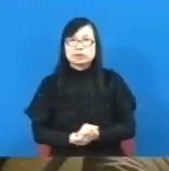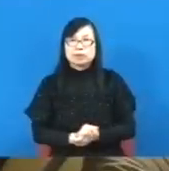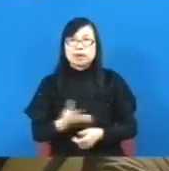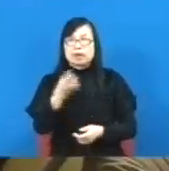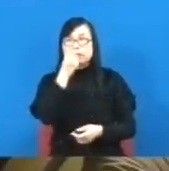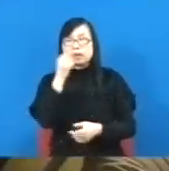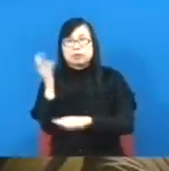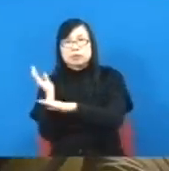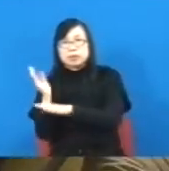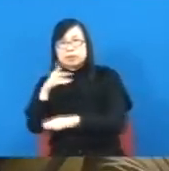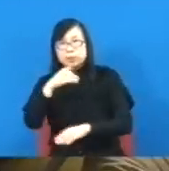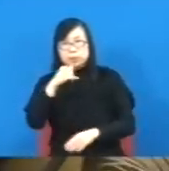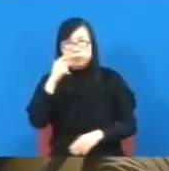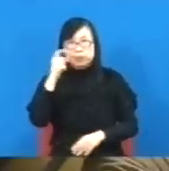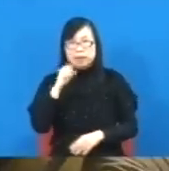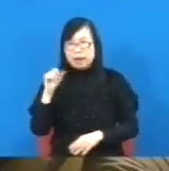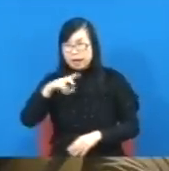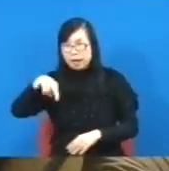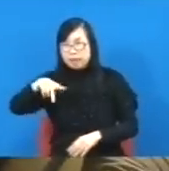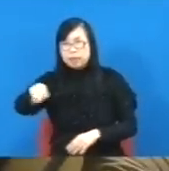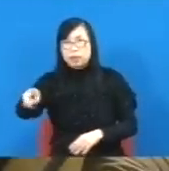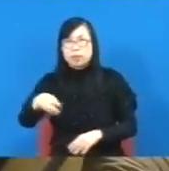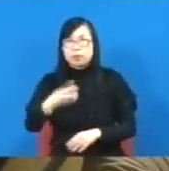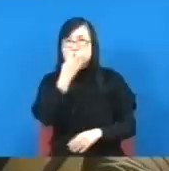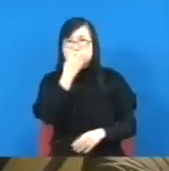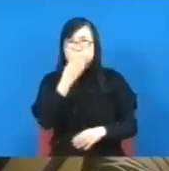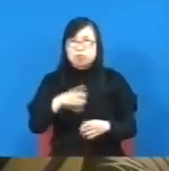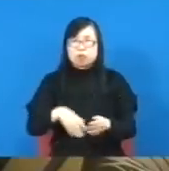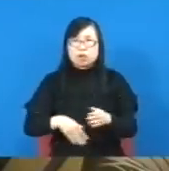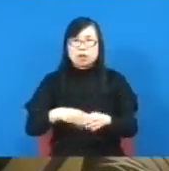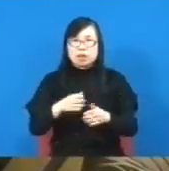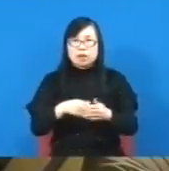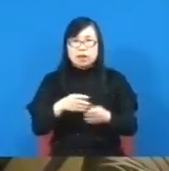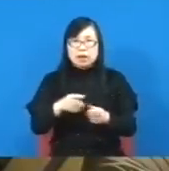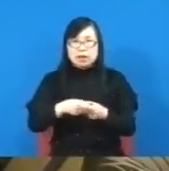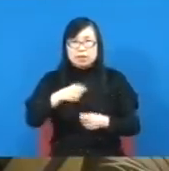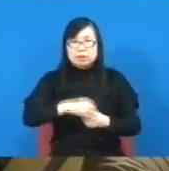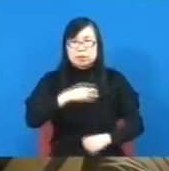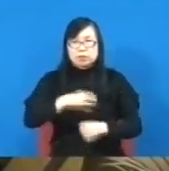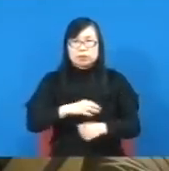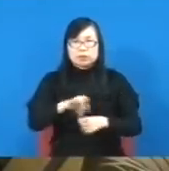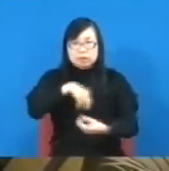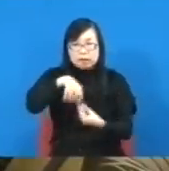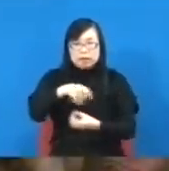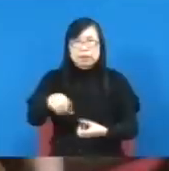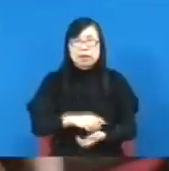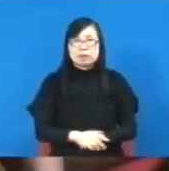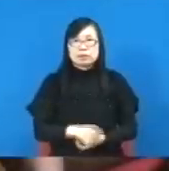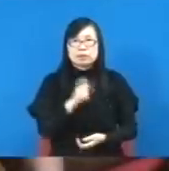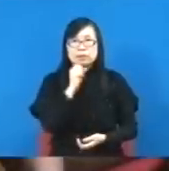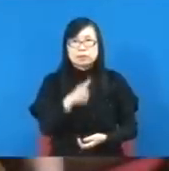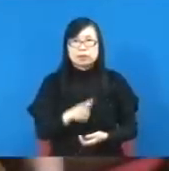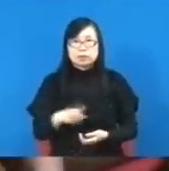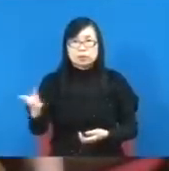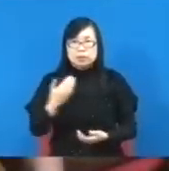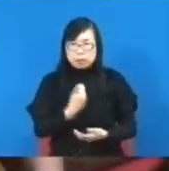胃痛啊，你會不會走到下面街市那個叫湯豬那個喂長毛反一搶我幫他搞搞他啊。他就有誠意都沒用啦